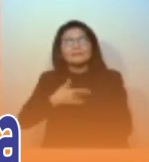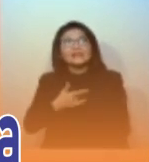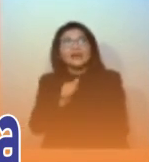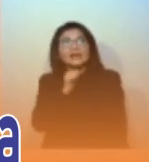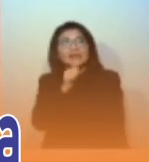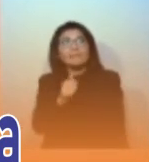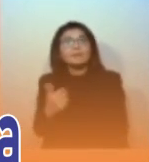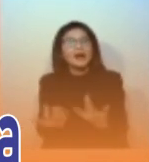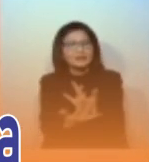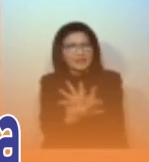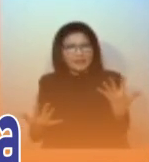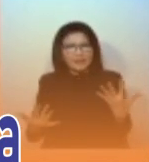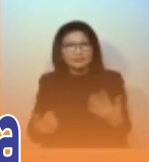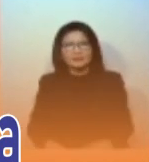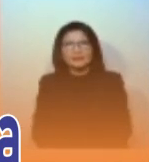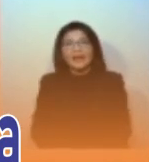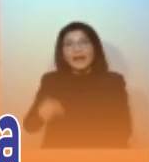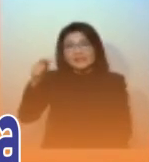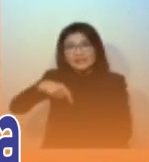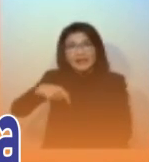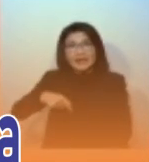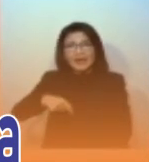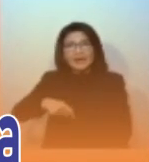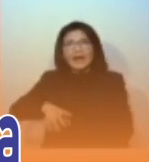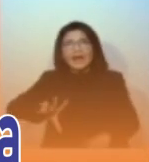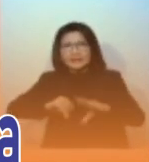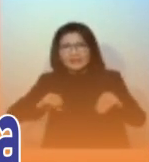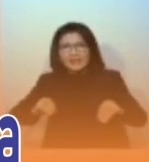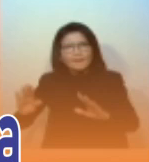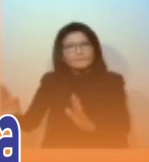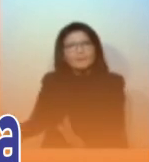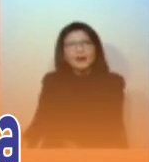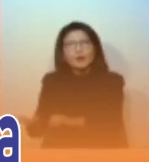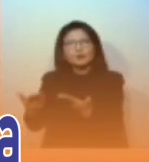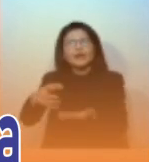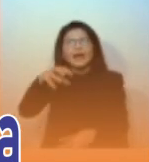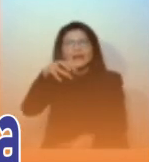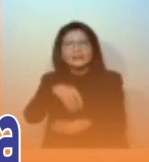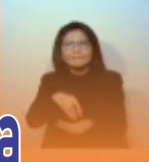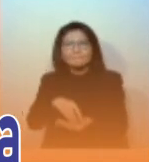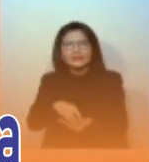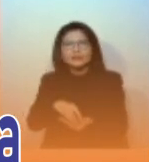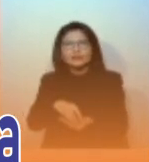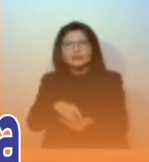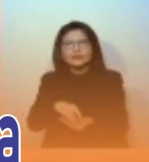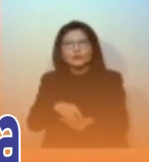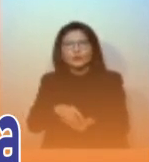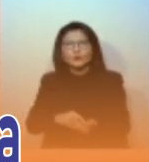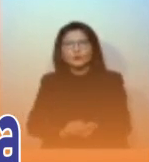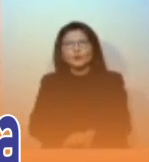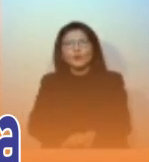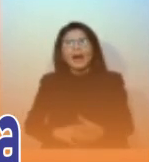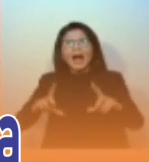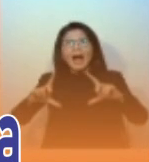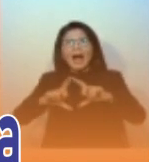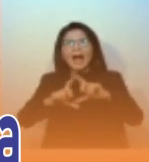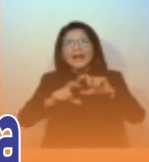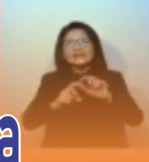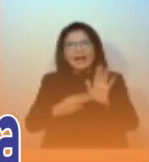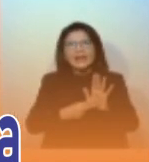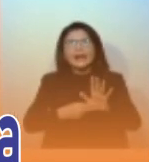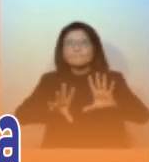Rakyat. Sementara yang kita kerjakan hanya membangun tempat untuk aparat sipil negara